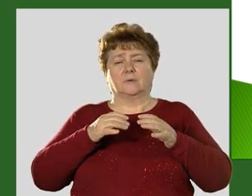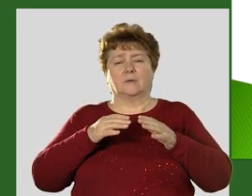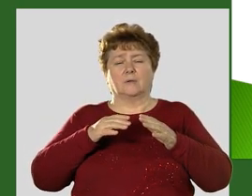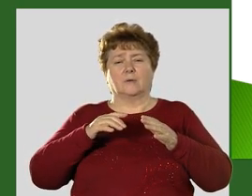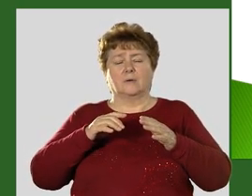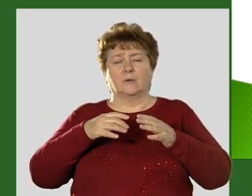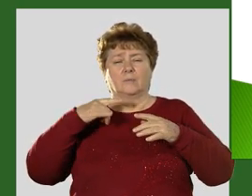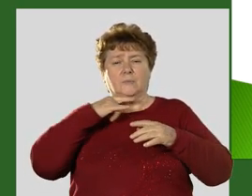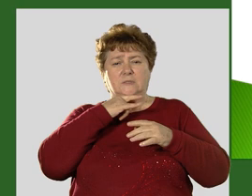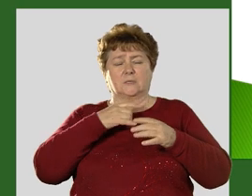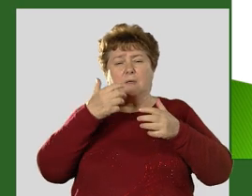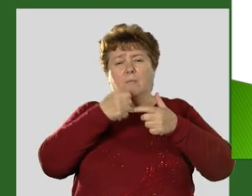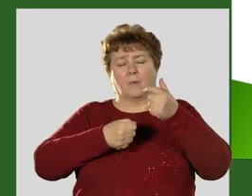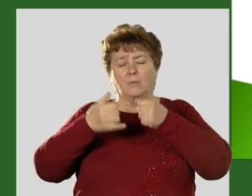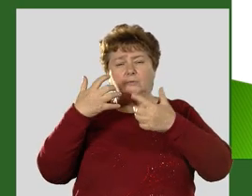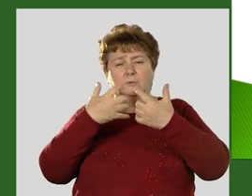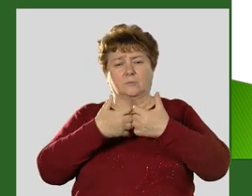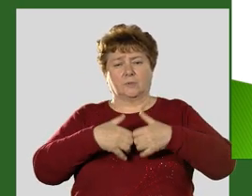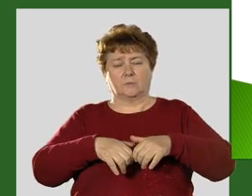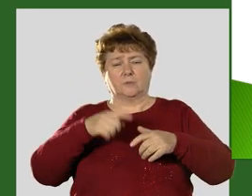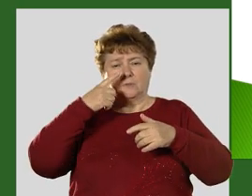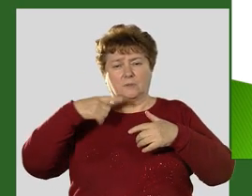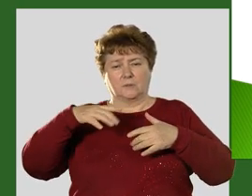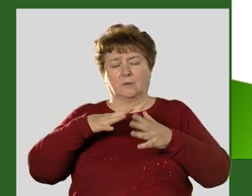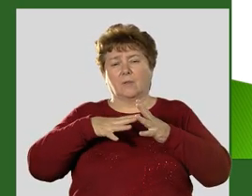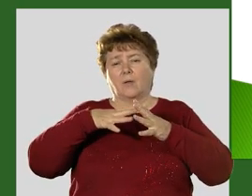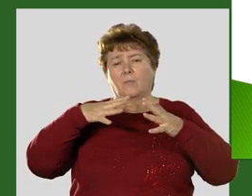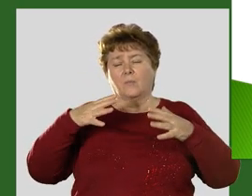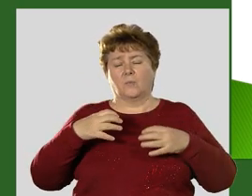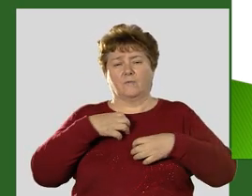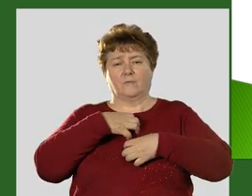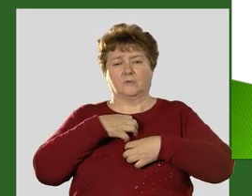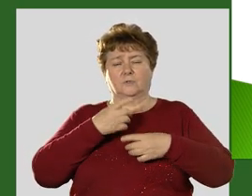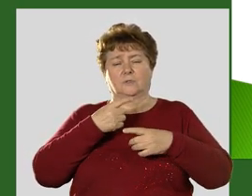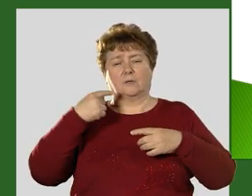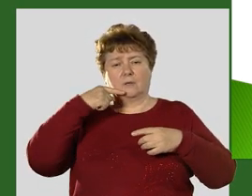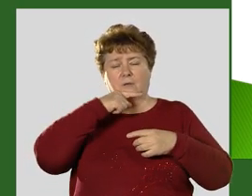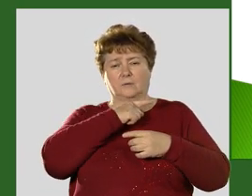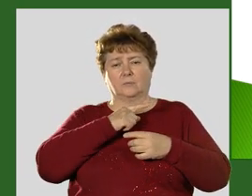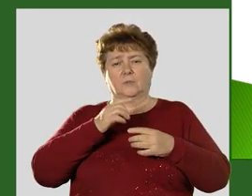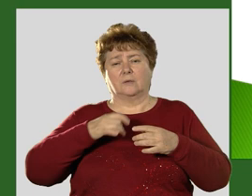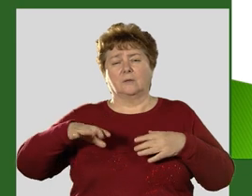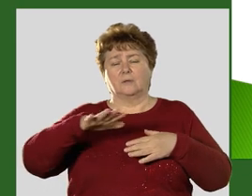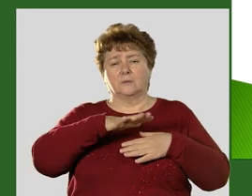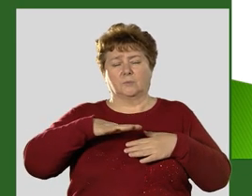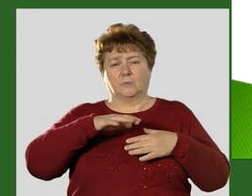поэтому мясная и молочная промышленность Кыргызстана наиболее значимы для экономики